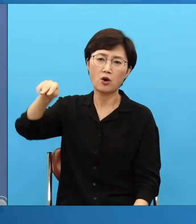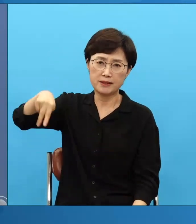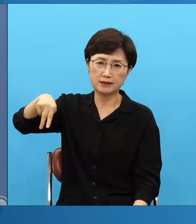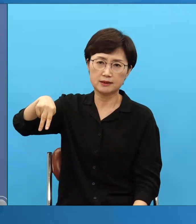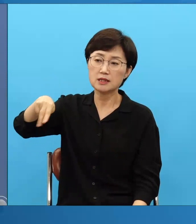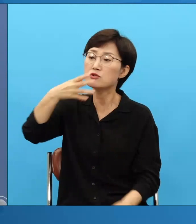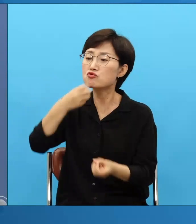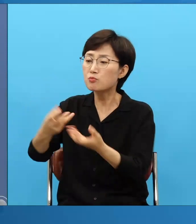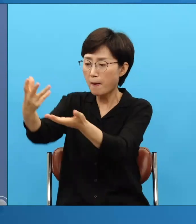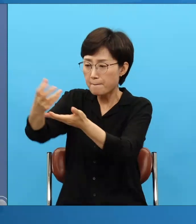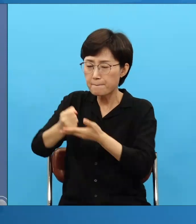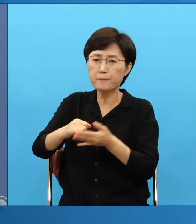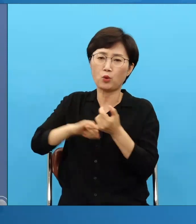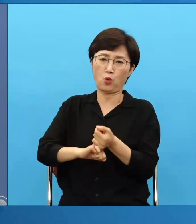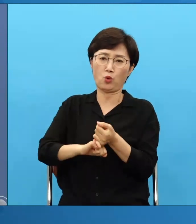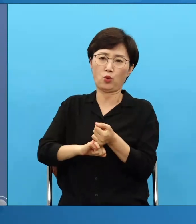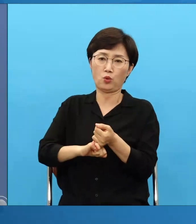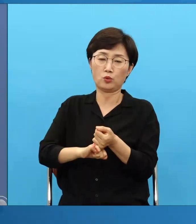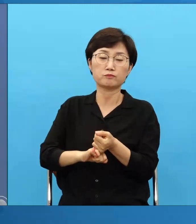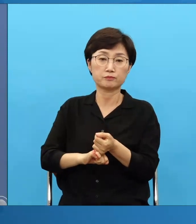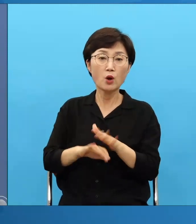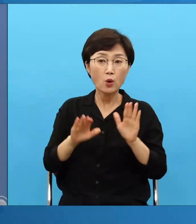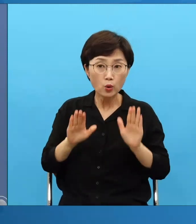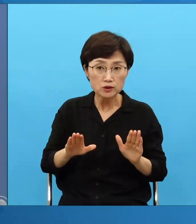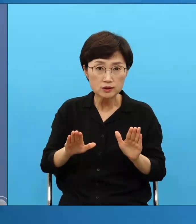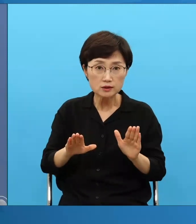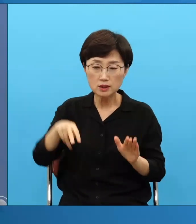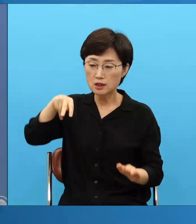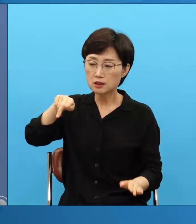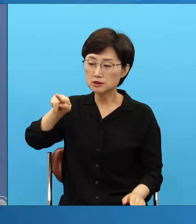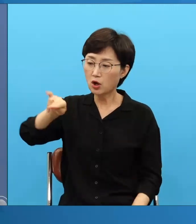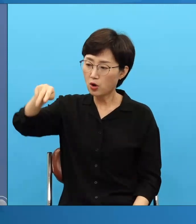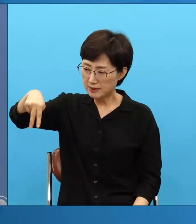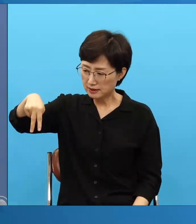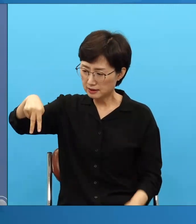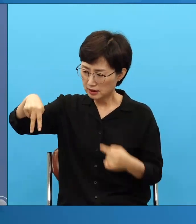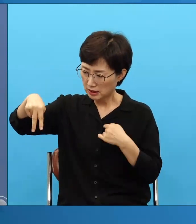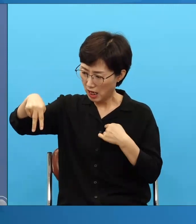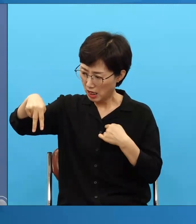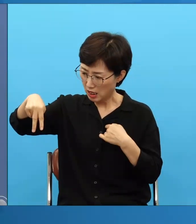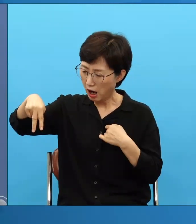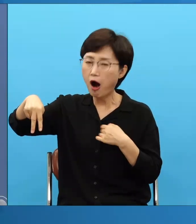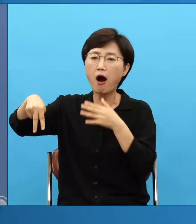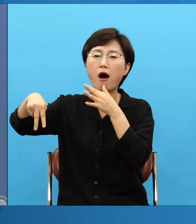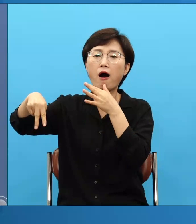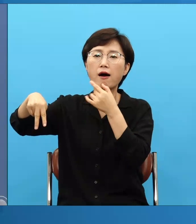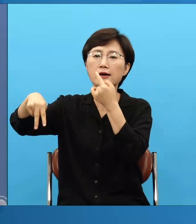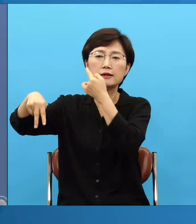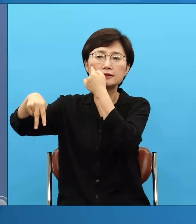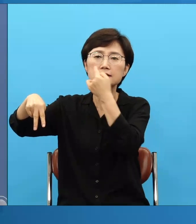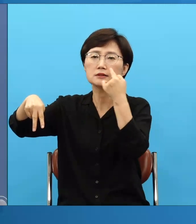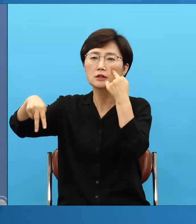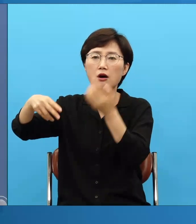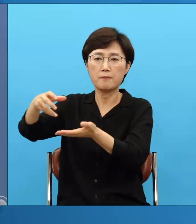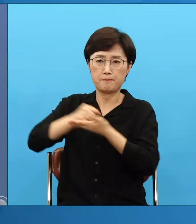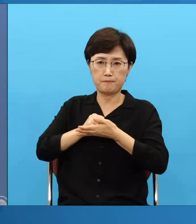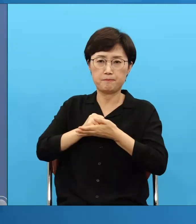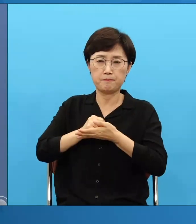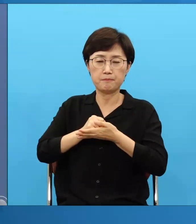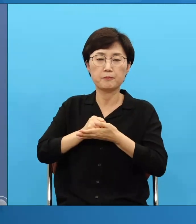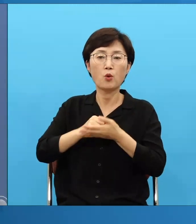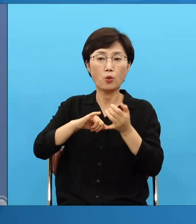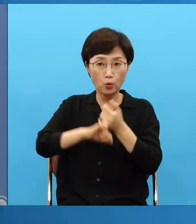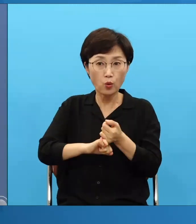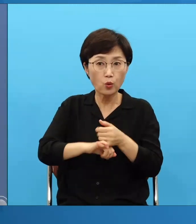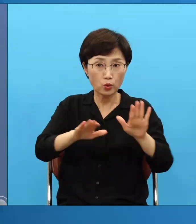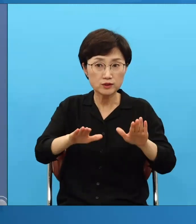그 서밋의 증거를 여러분이 가지고 가야 되는 겁니다. And so with the evidences of the summit, you have to go out into the